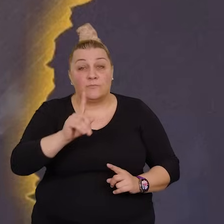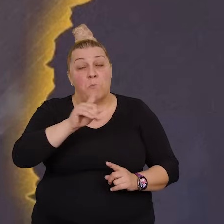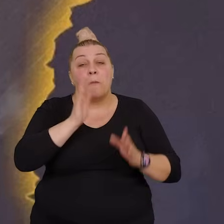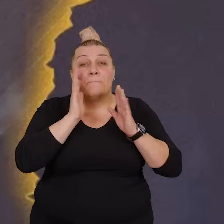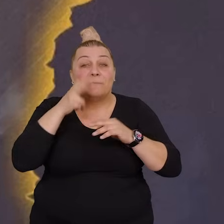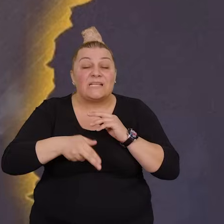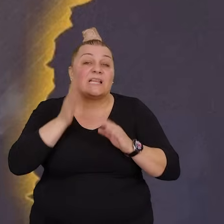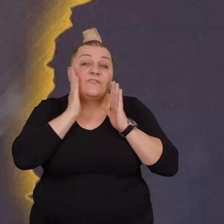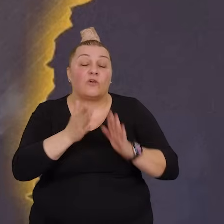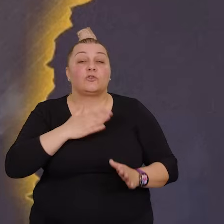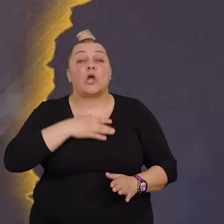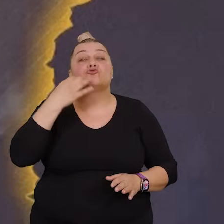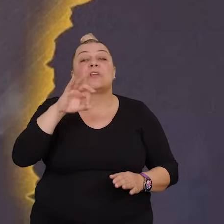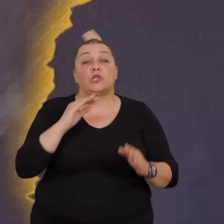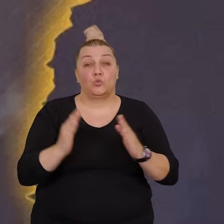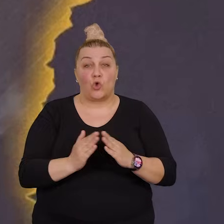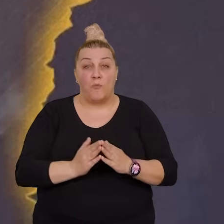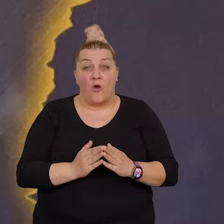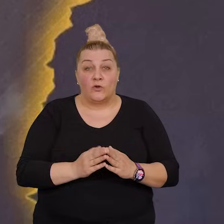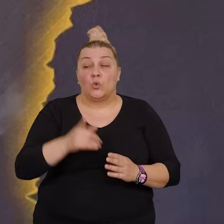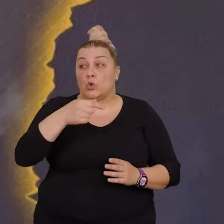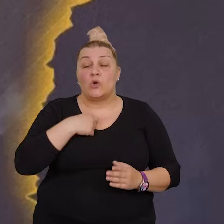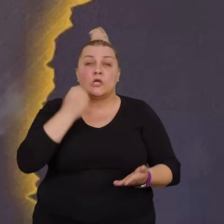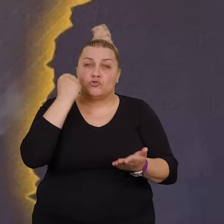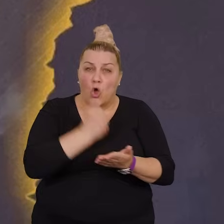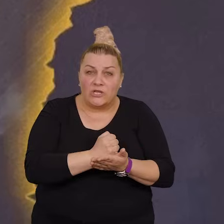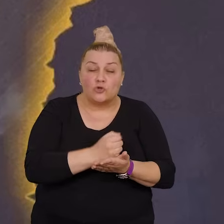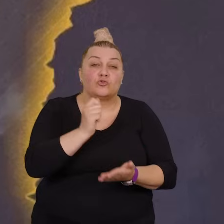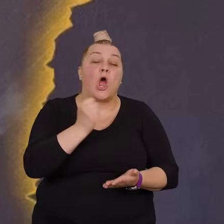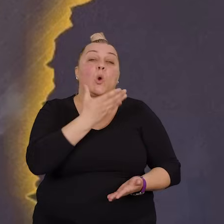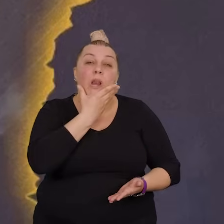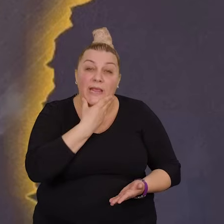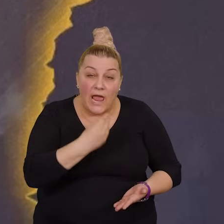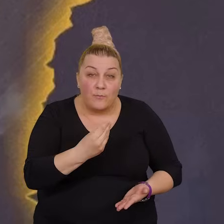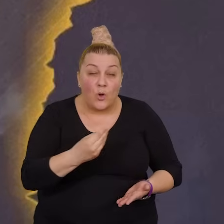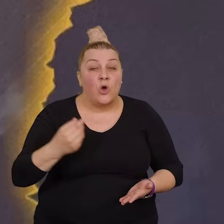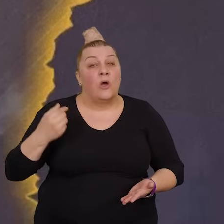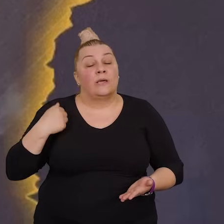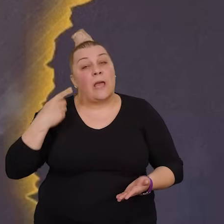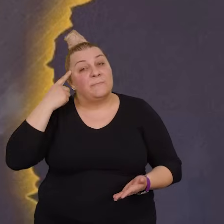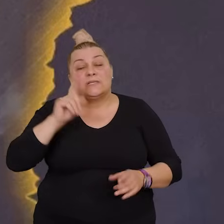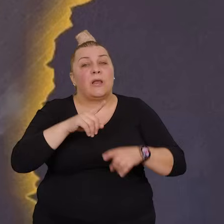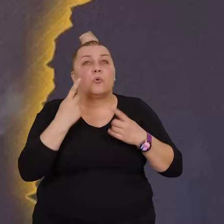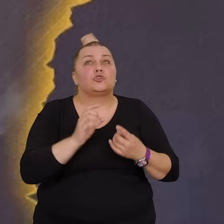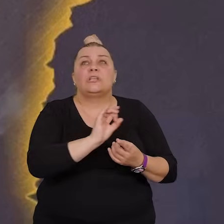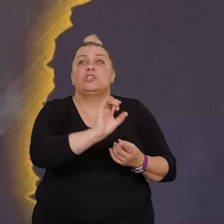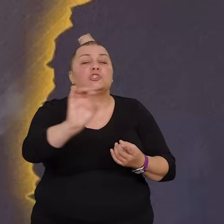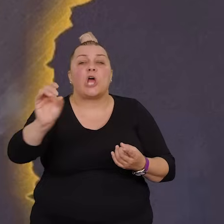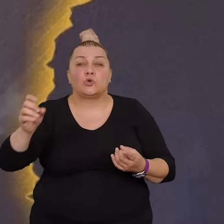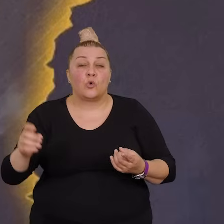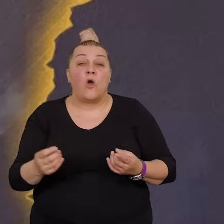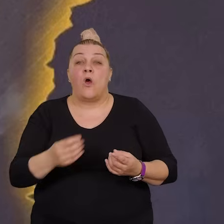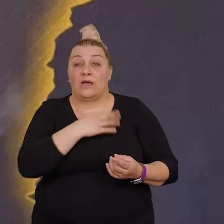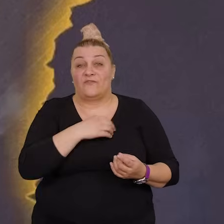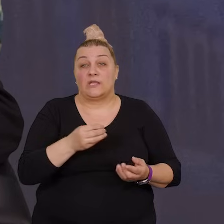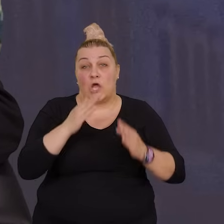domovinu. Ne smijemo prestati vjerovati. To je ono što nas određuje i to je ono što je lijepo i ja mislim da to ne postoji ništa što je iznad ljubavi prema svojoj